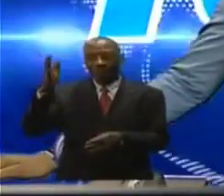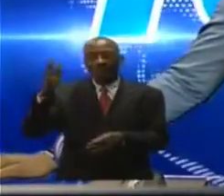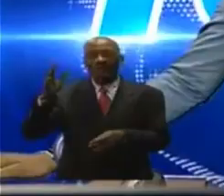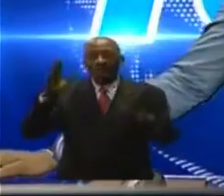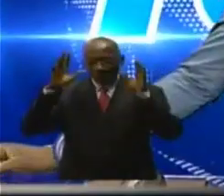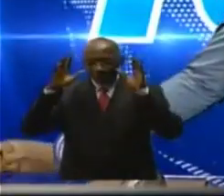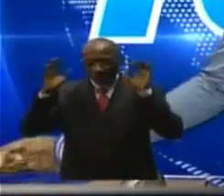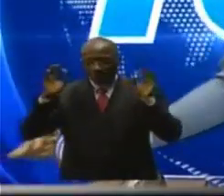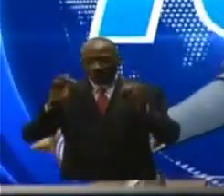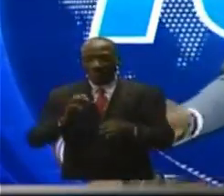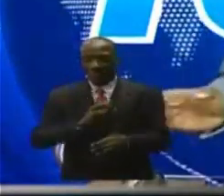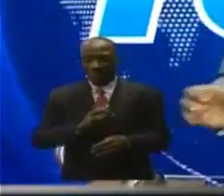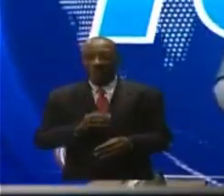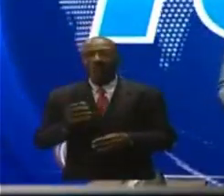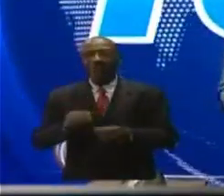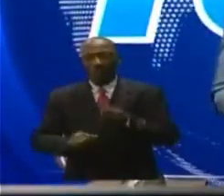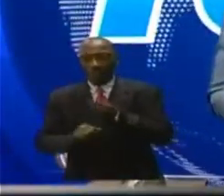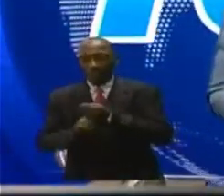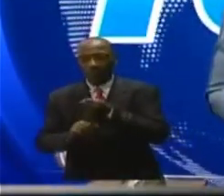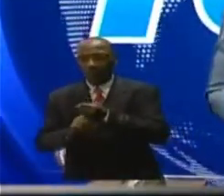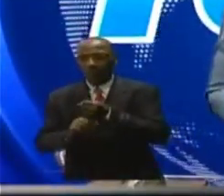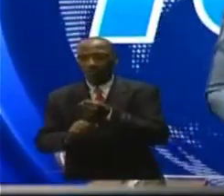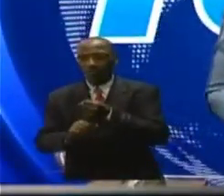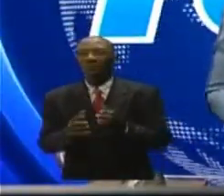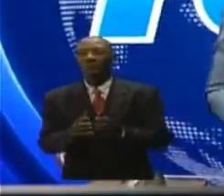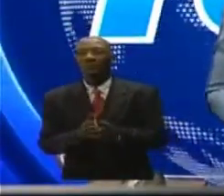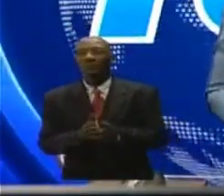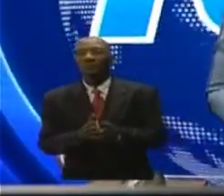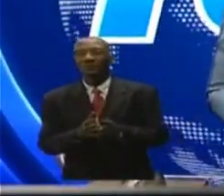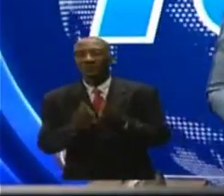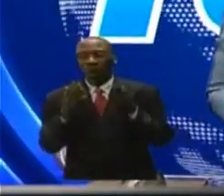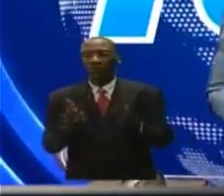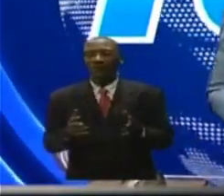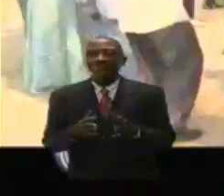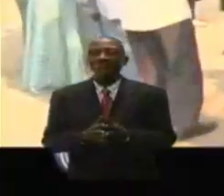dans le but d'avoir plus de représentants aux élections 2023.